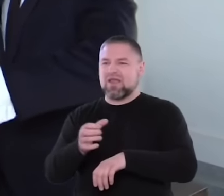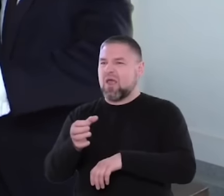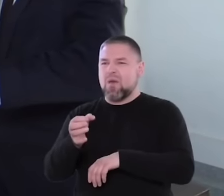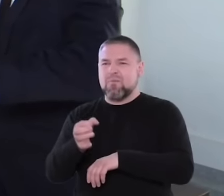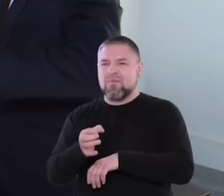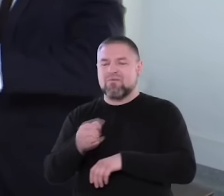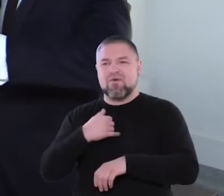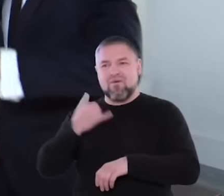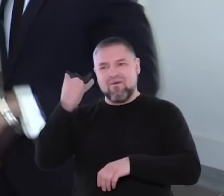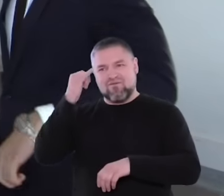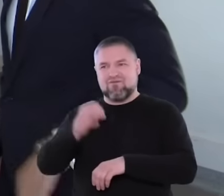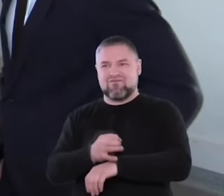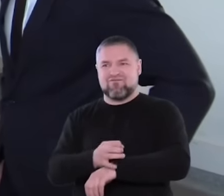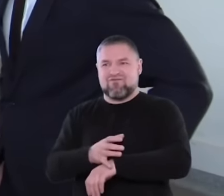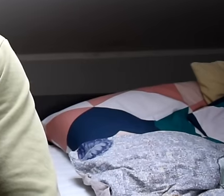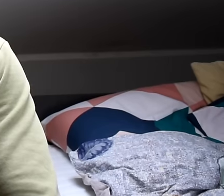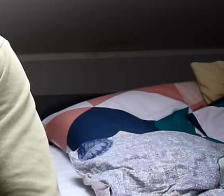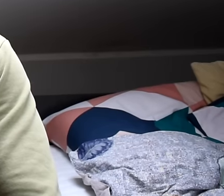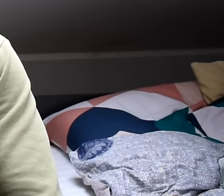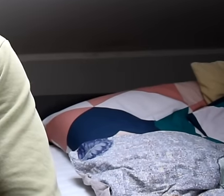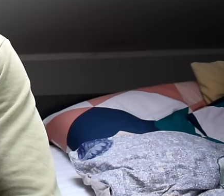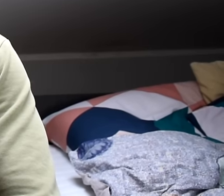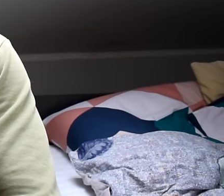mały. Wolałbym trochę większy sikor.